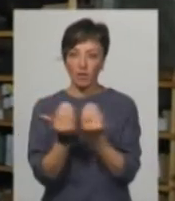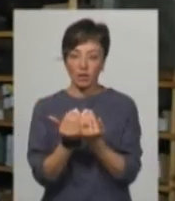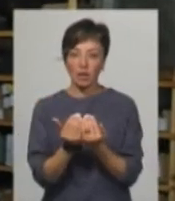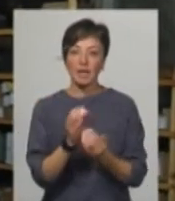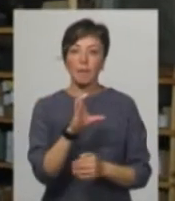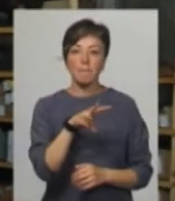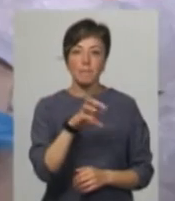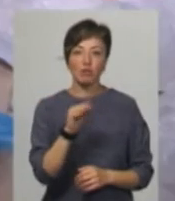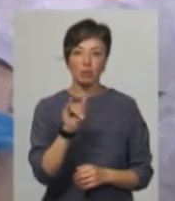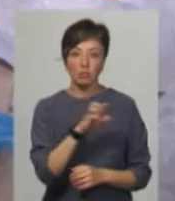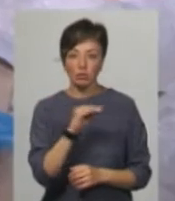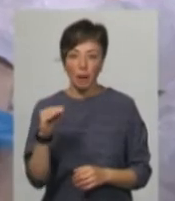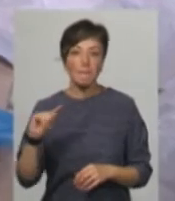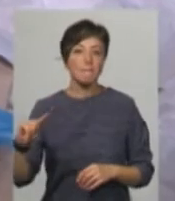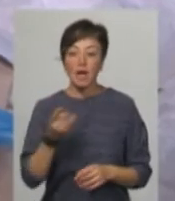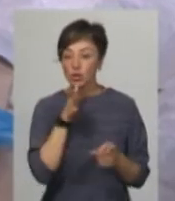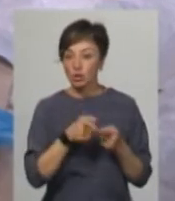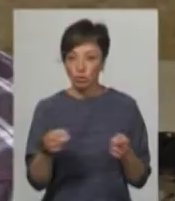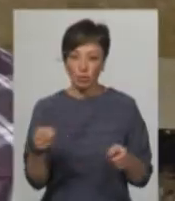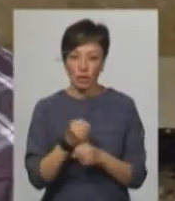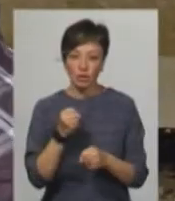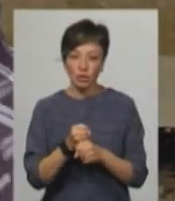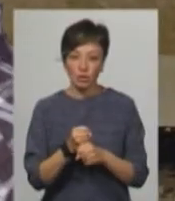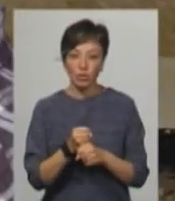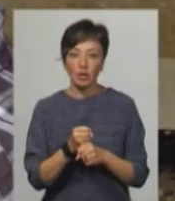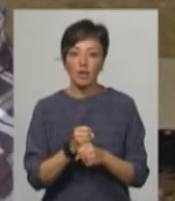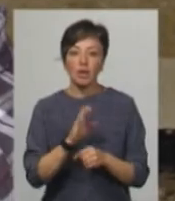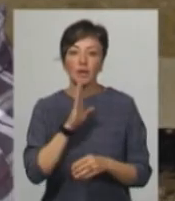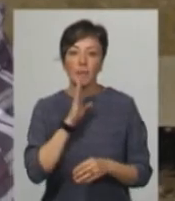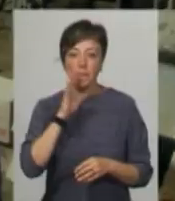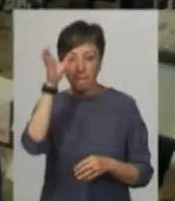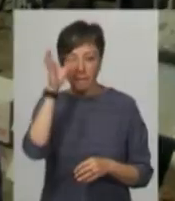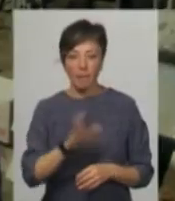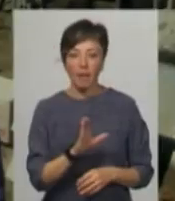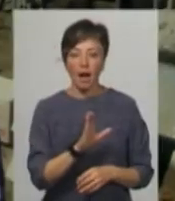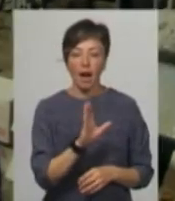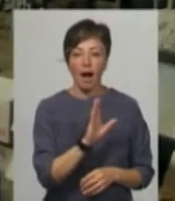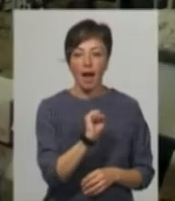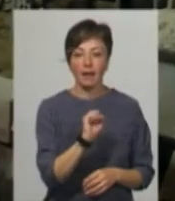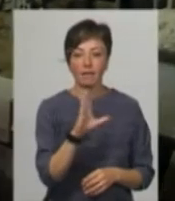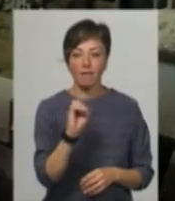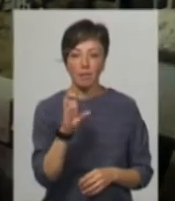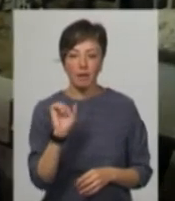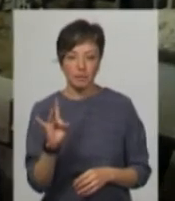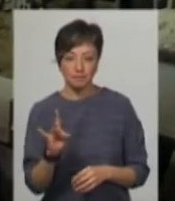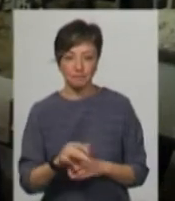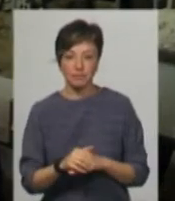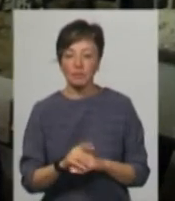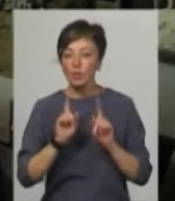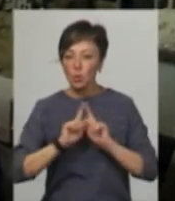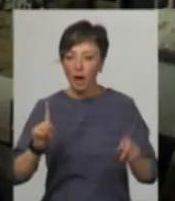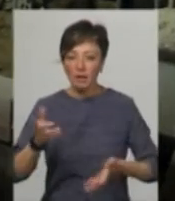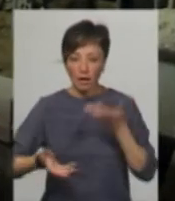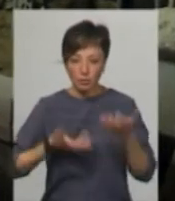працює співробітник сектору археології заповідника Межибіж, палеонтологиня Аліна Вебер. Унікальність археозоологічних досліджень, перш за